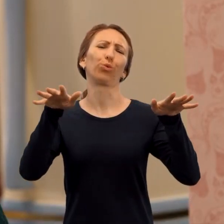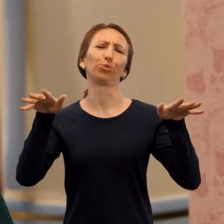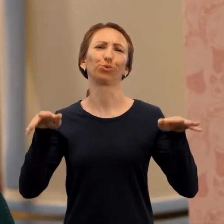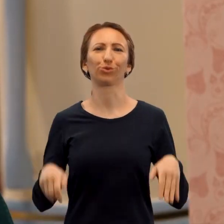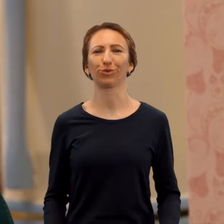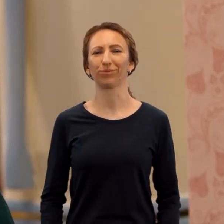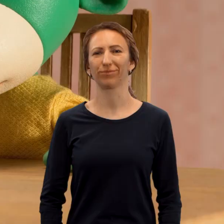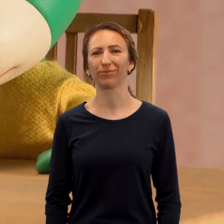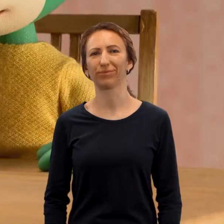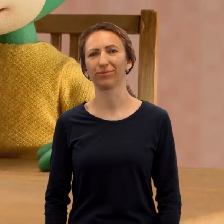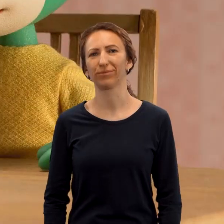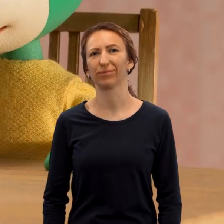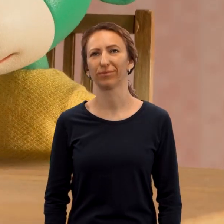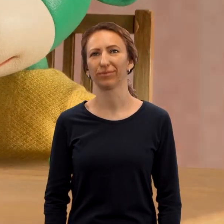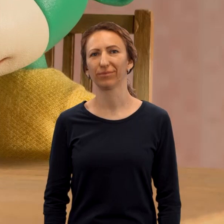dużo.